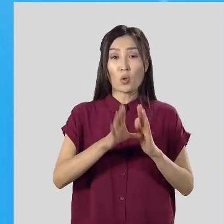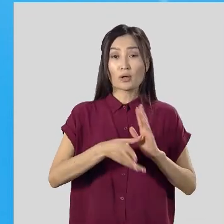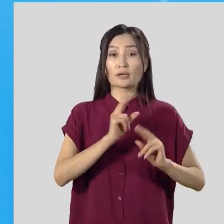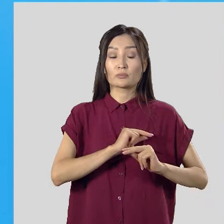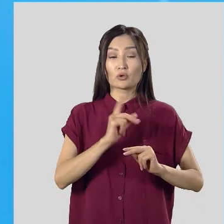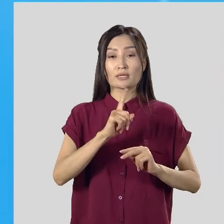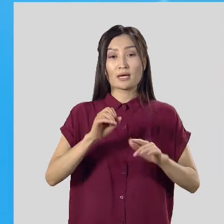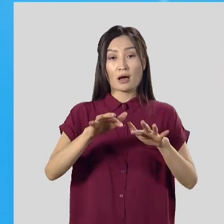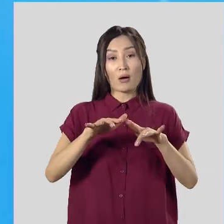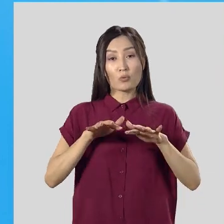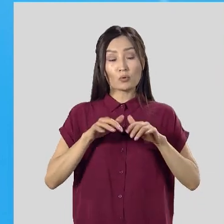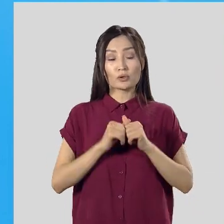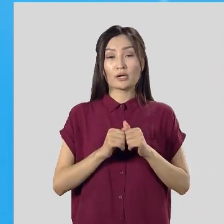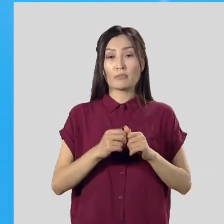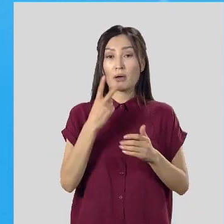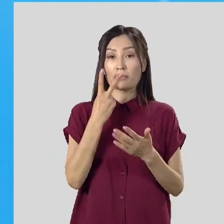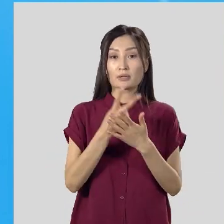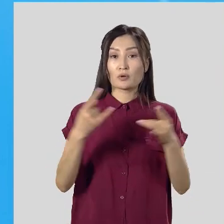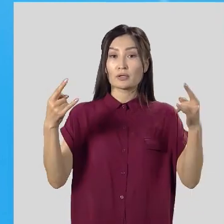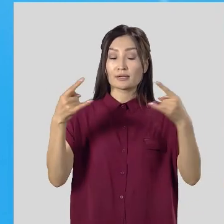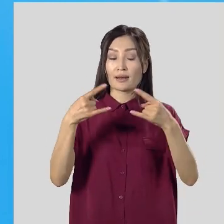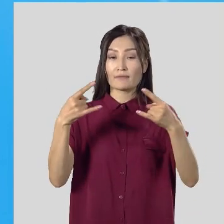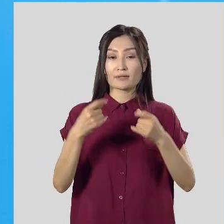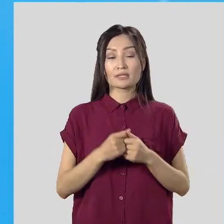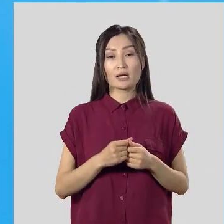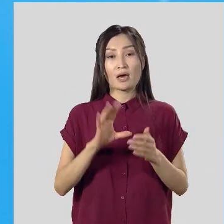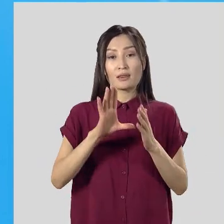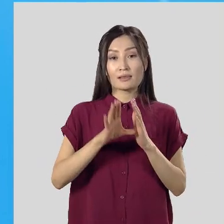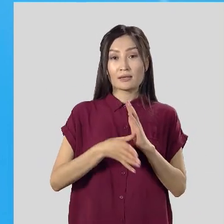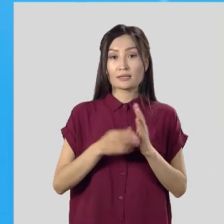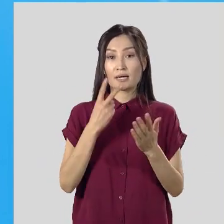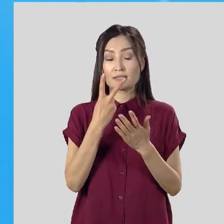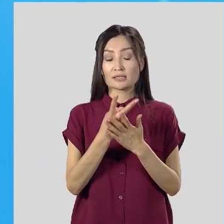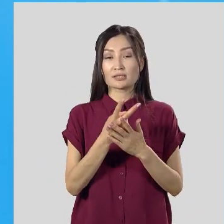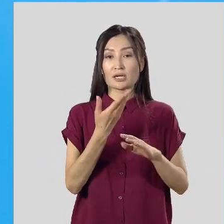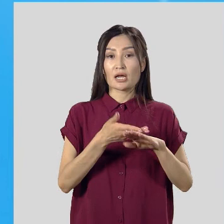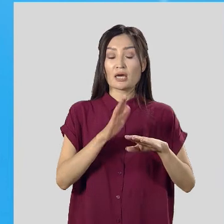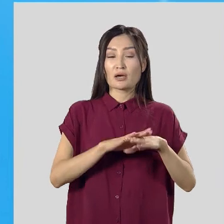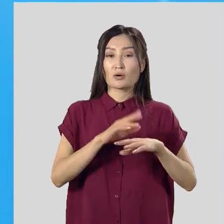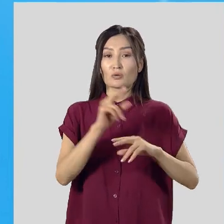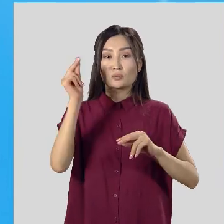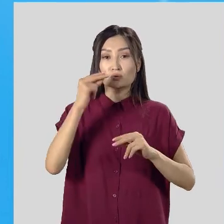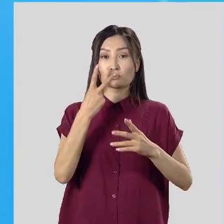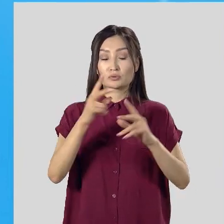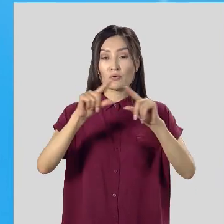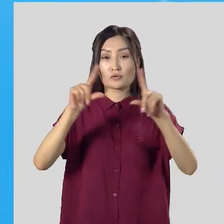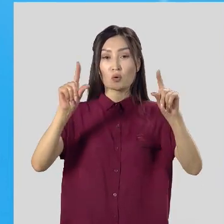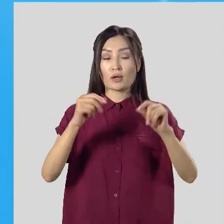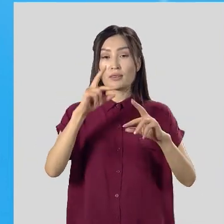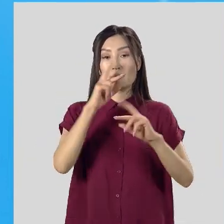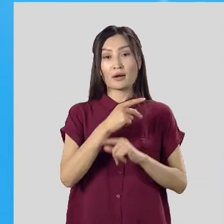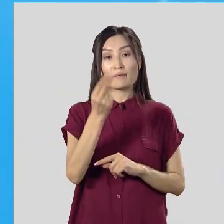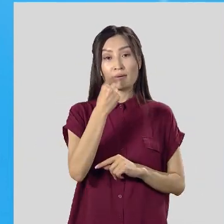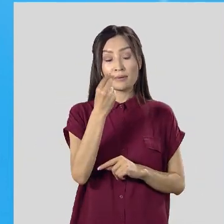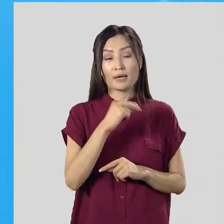за компьютером, просмотр телевизора, длительная зрительная нагрузка в школе, неправильное